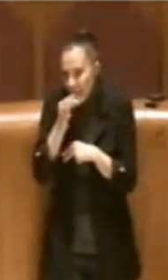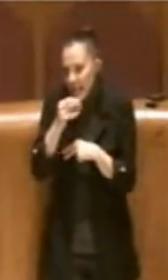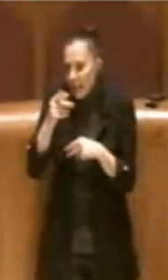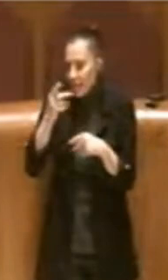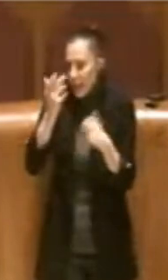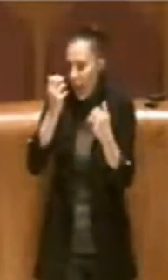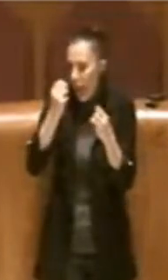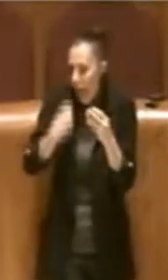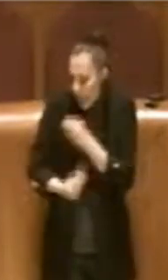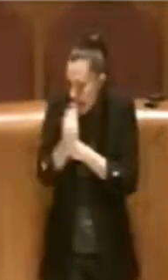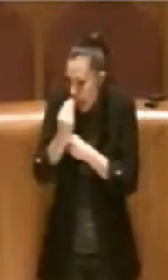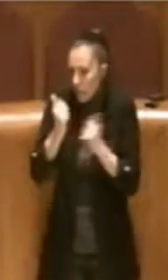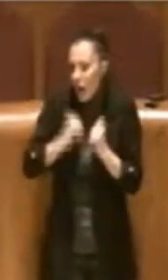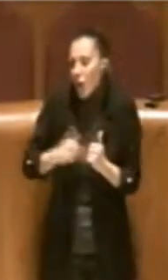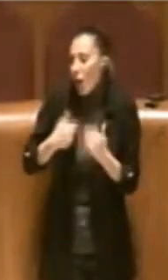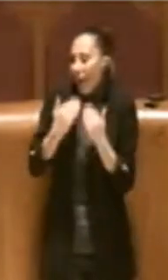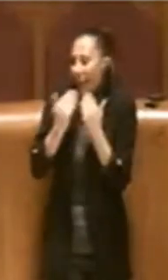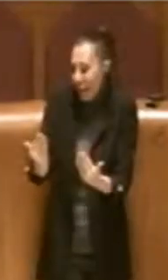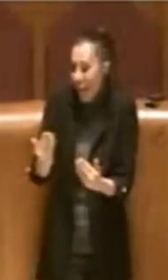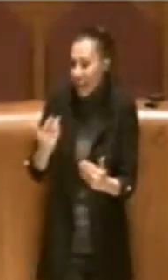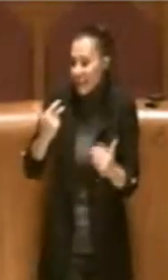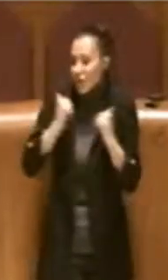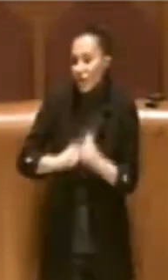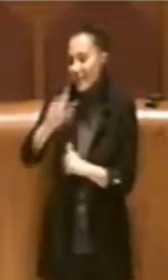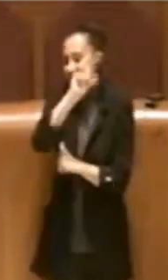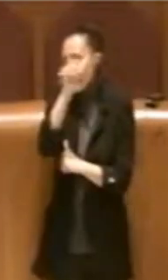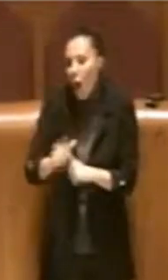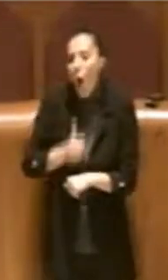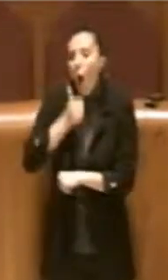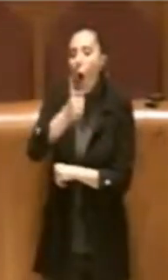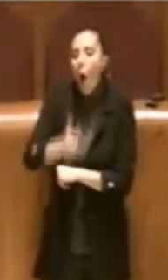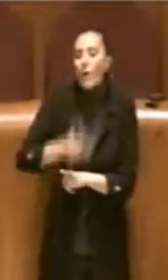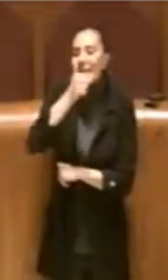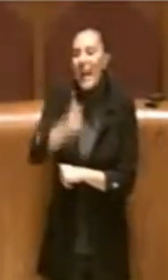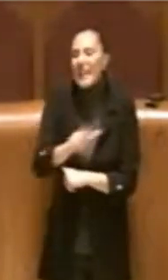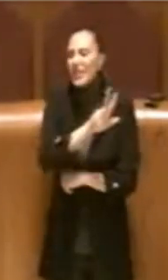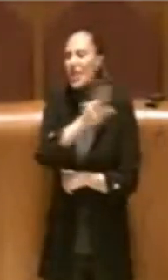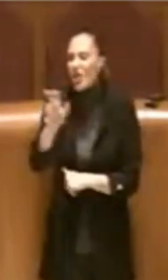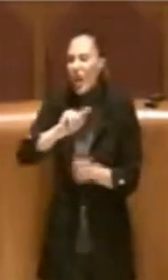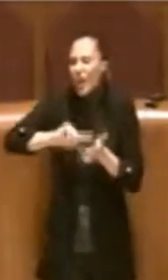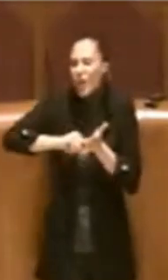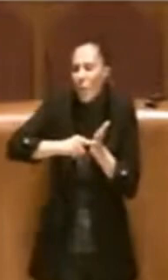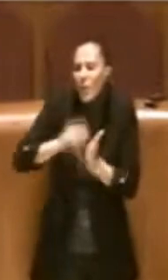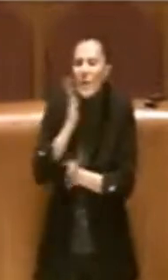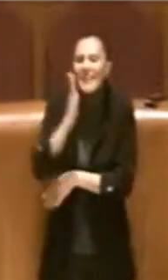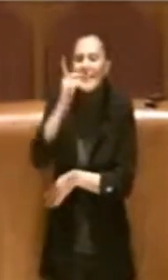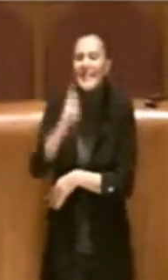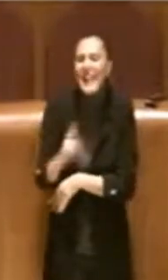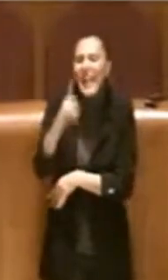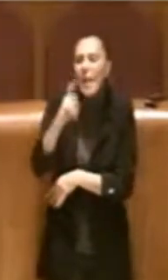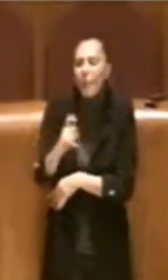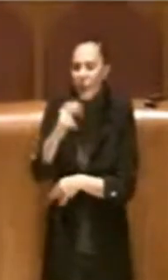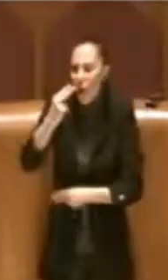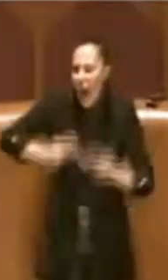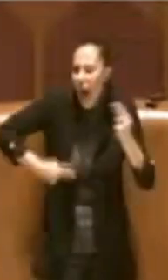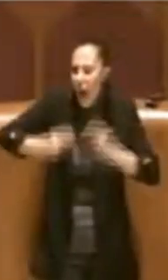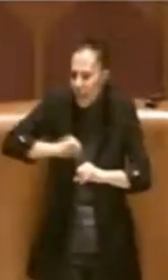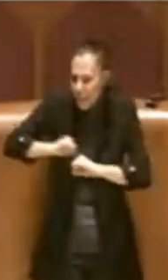rappresentante di tutti i cittadini italiani, che il 1° gennaio di ogni anno tirano fuori 300 milioni per pagare il debito fatto da amministrazioni